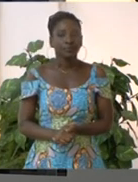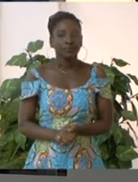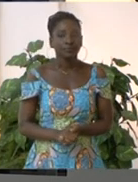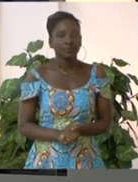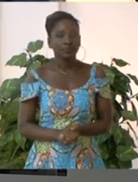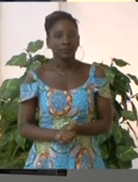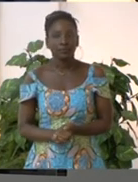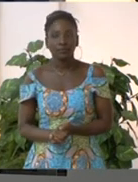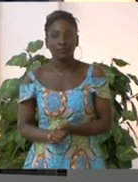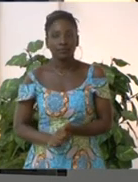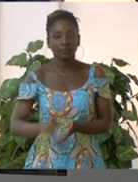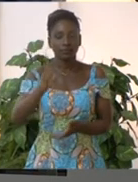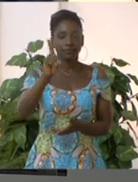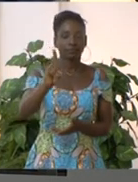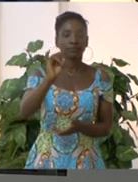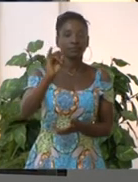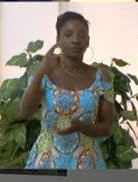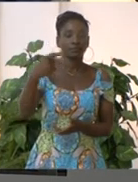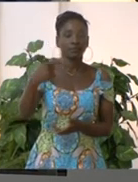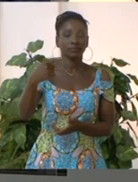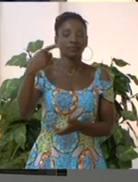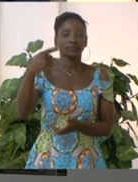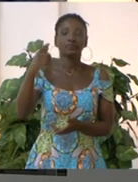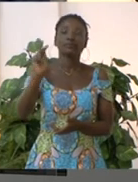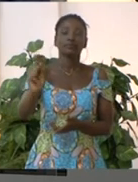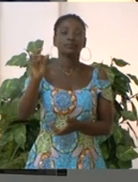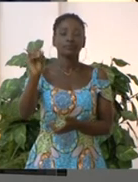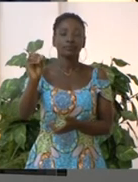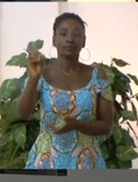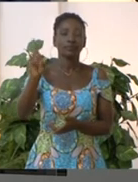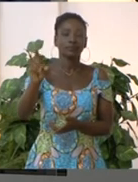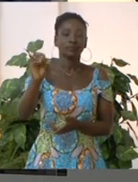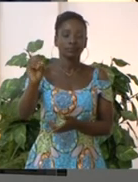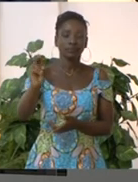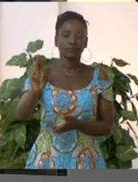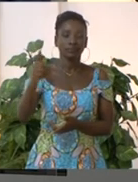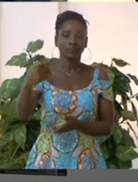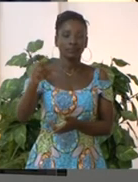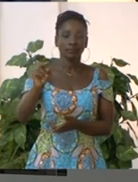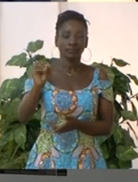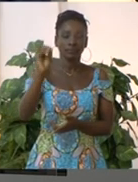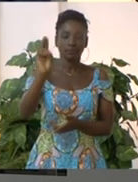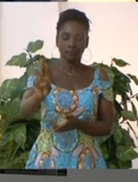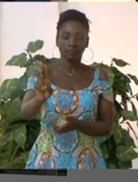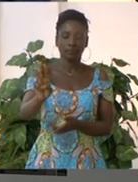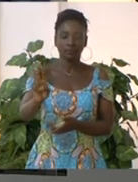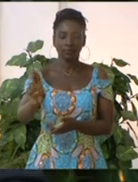dikodougou inscrit vers 4247